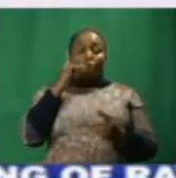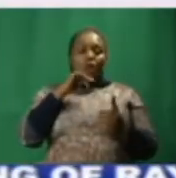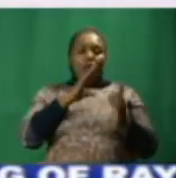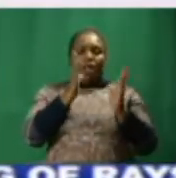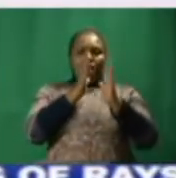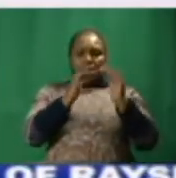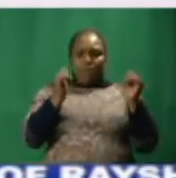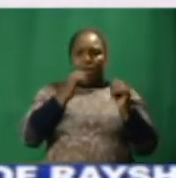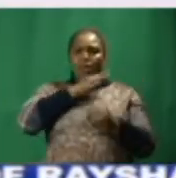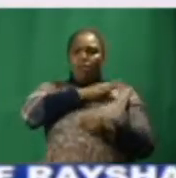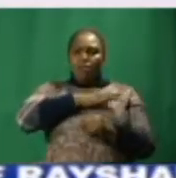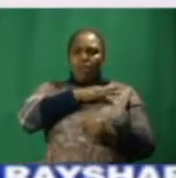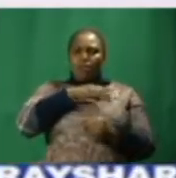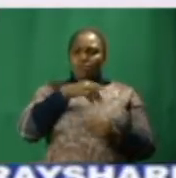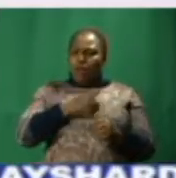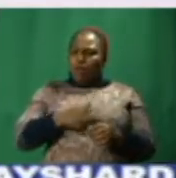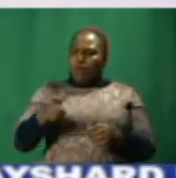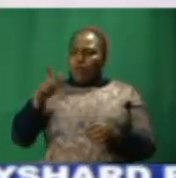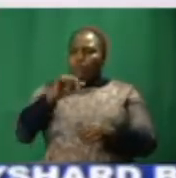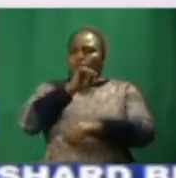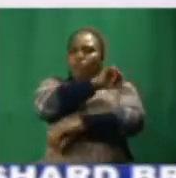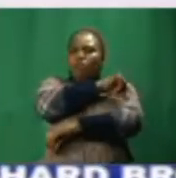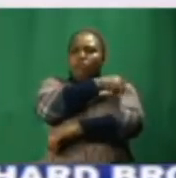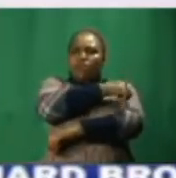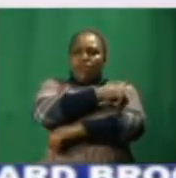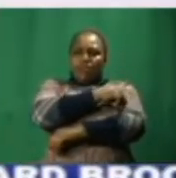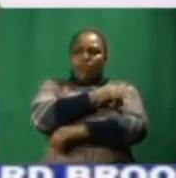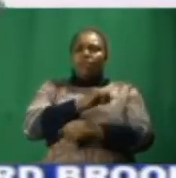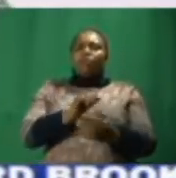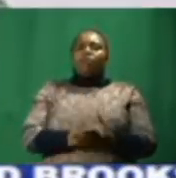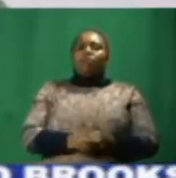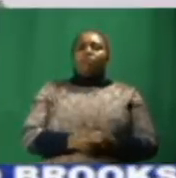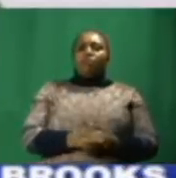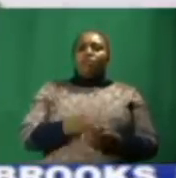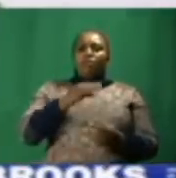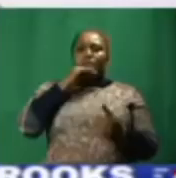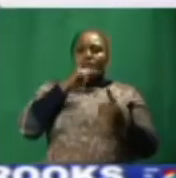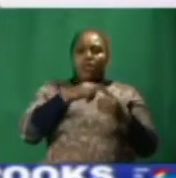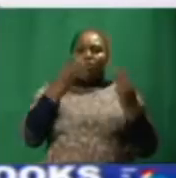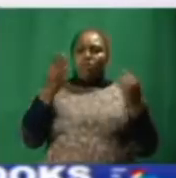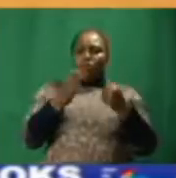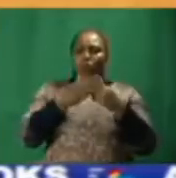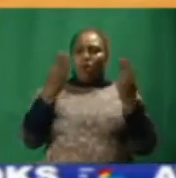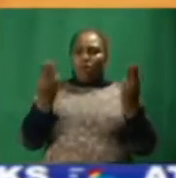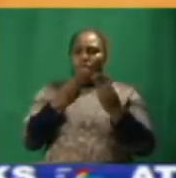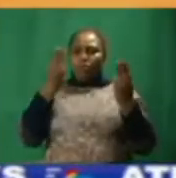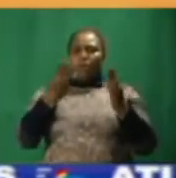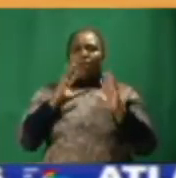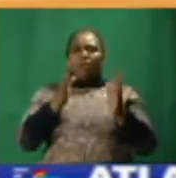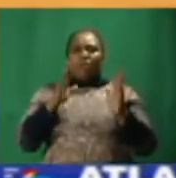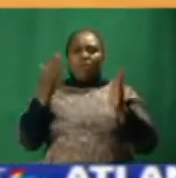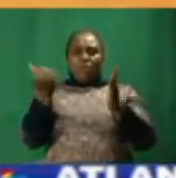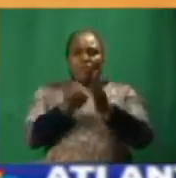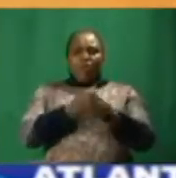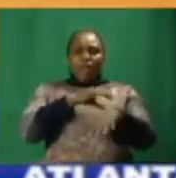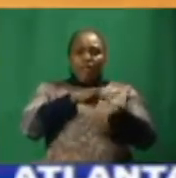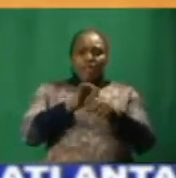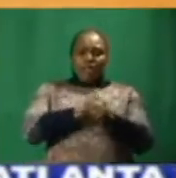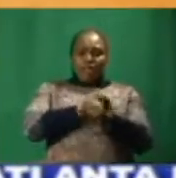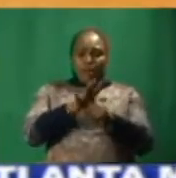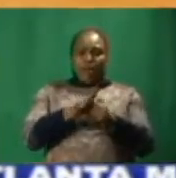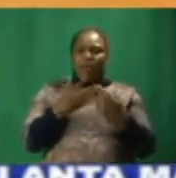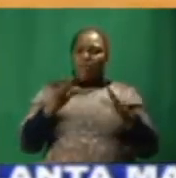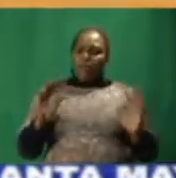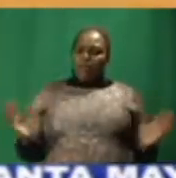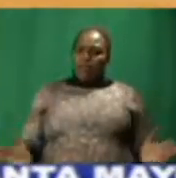vele emtholampilo umfana. Asichaze ukuthi kuyi-complication yalabo lebe bayitholile COVID. Dr. Charity Newton uchubeka